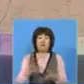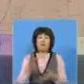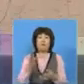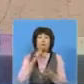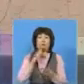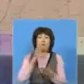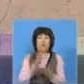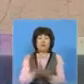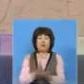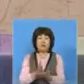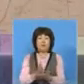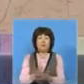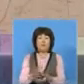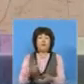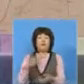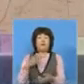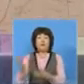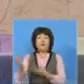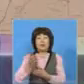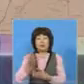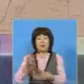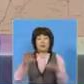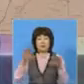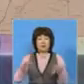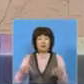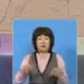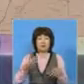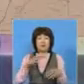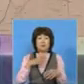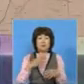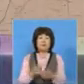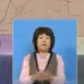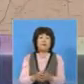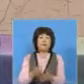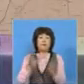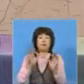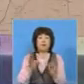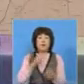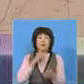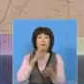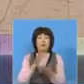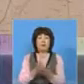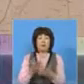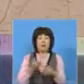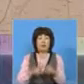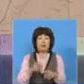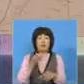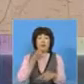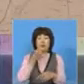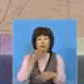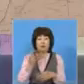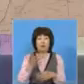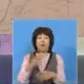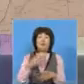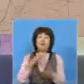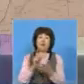Глава государства было поставлено в послание, основной акцент. Та индустриальная политика, которую сегодня имеем, это хорошо, но вместе с тем мы сейчас должны